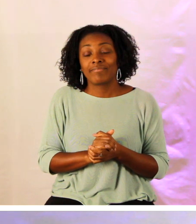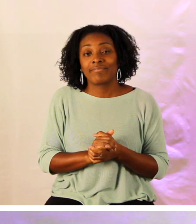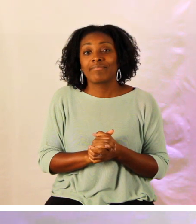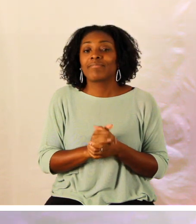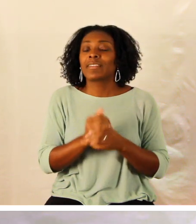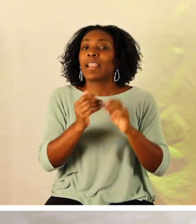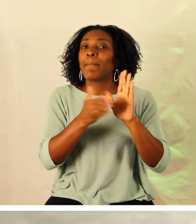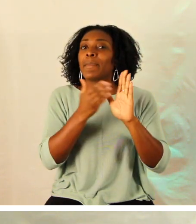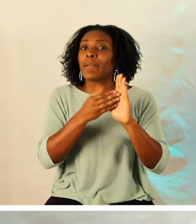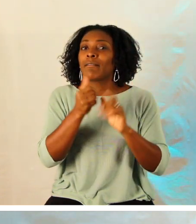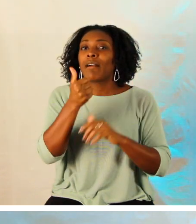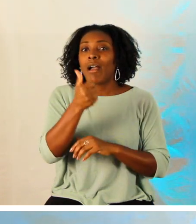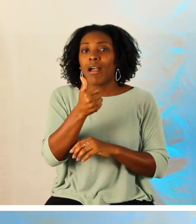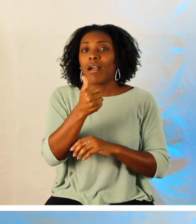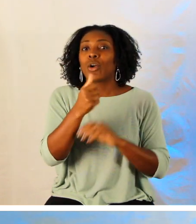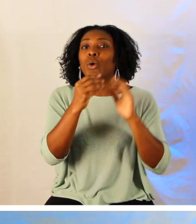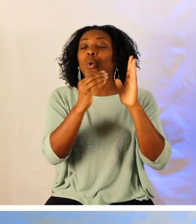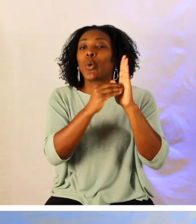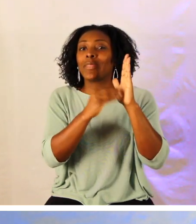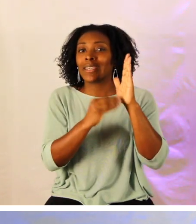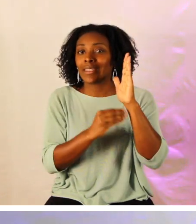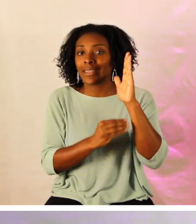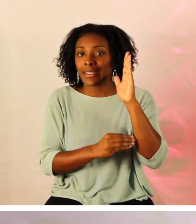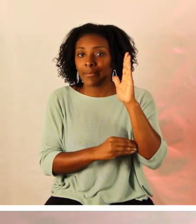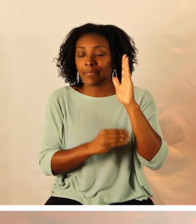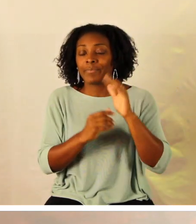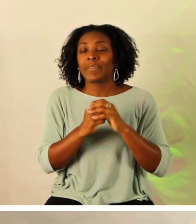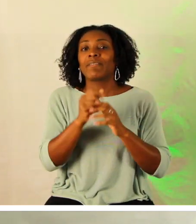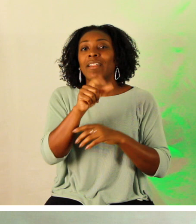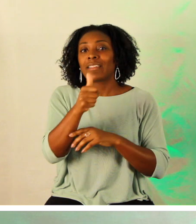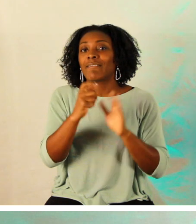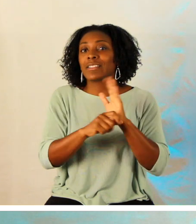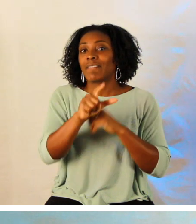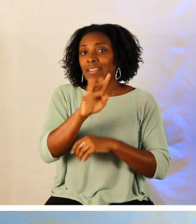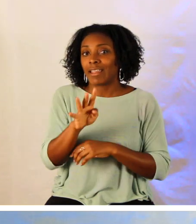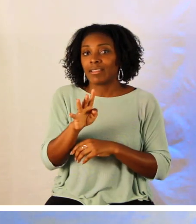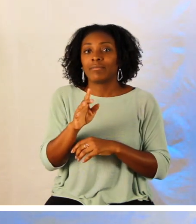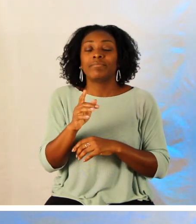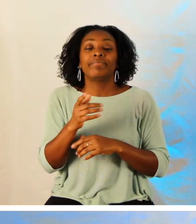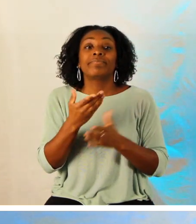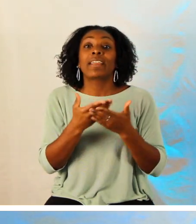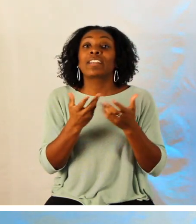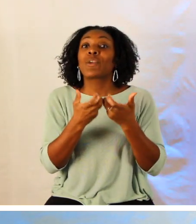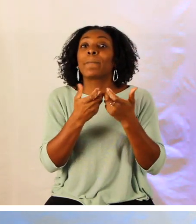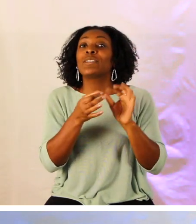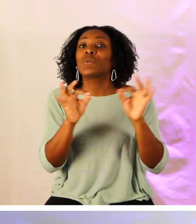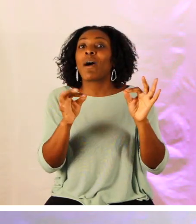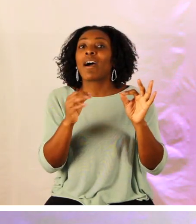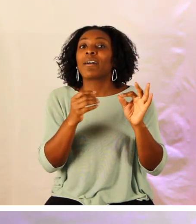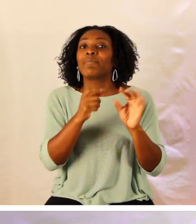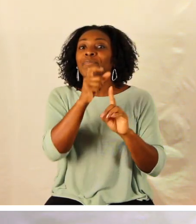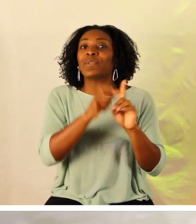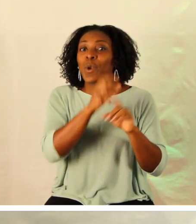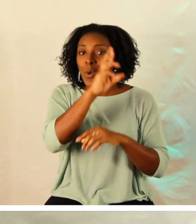1 Chroniques 21-24, on a un exemple avec l'histoire de David. David va chercher